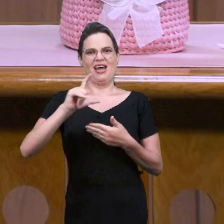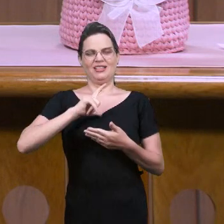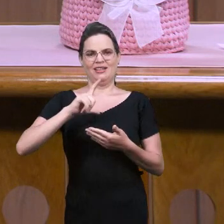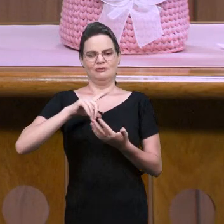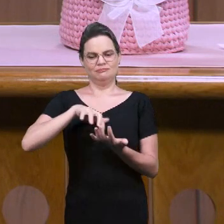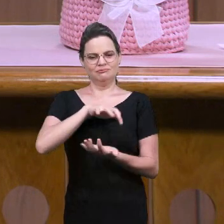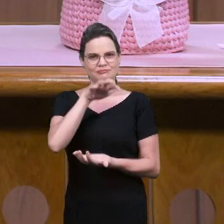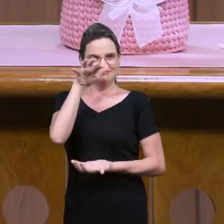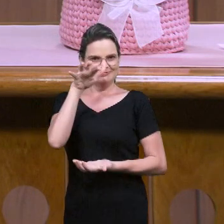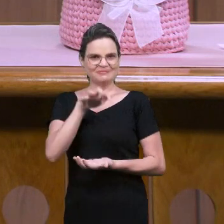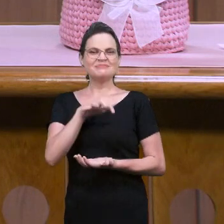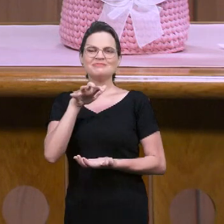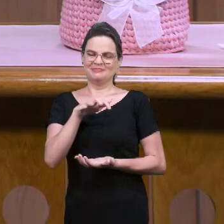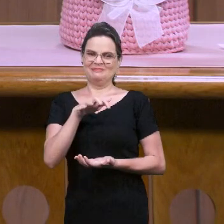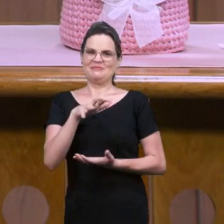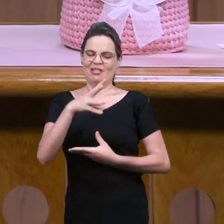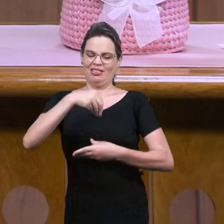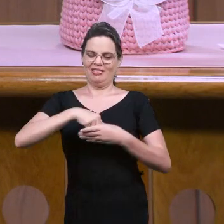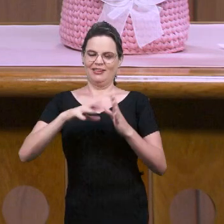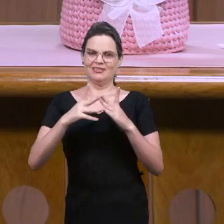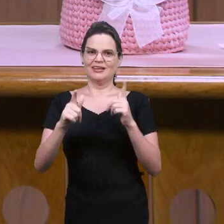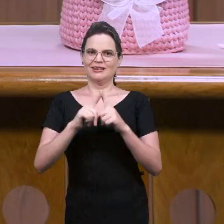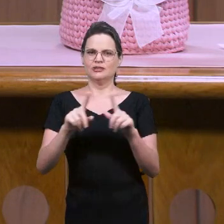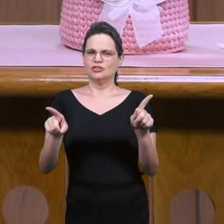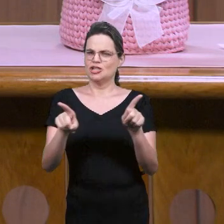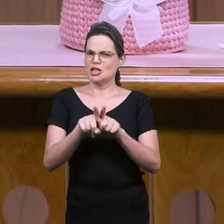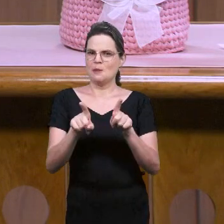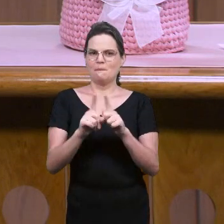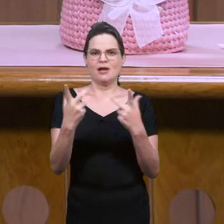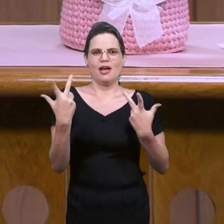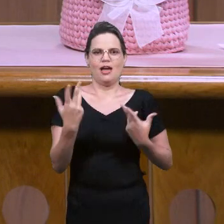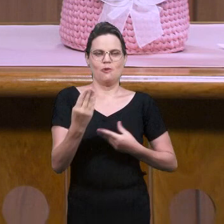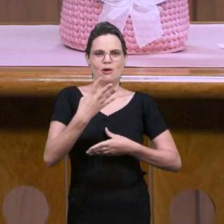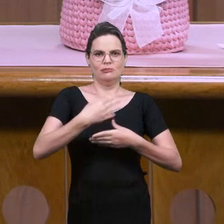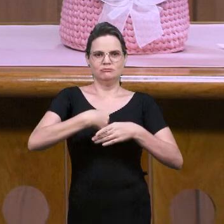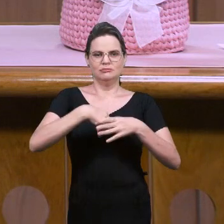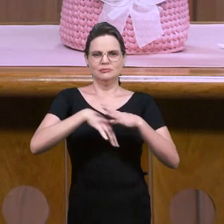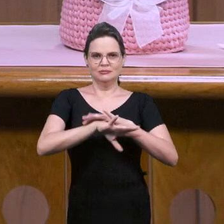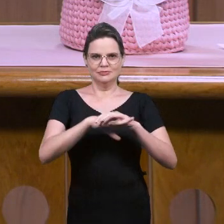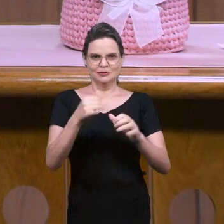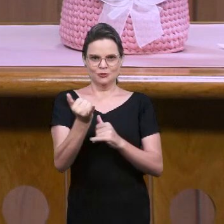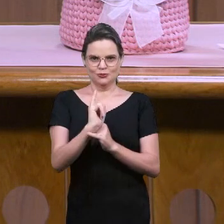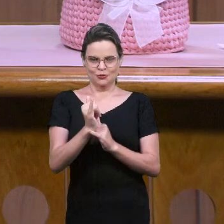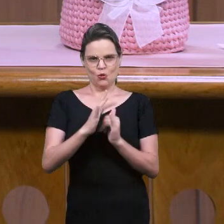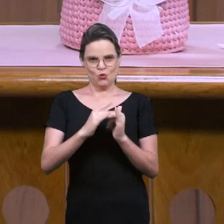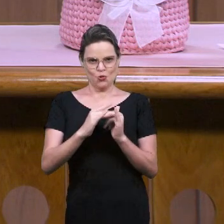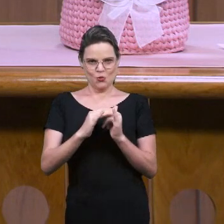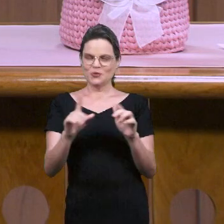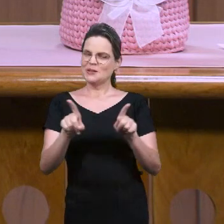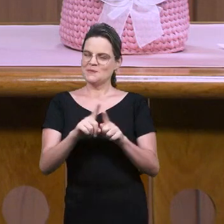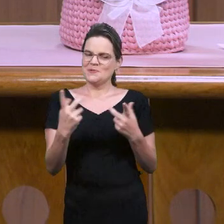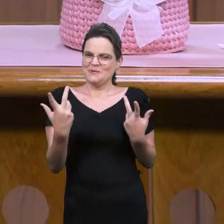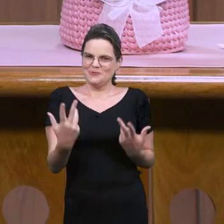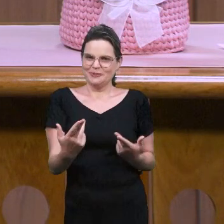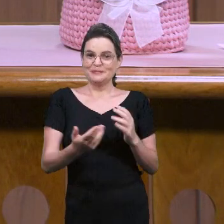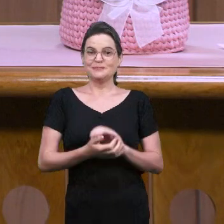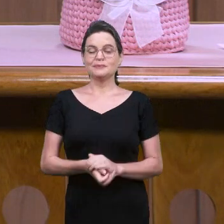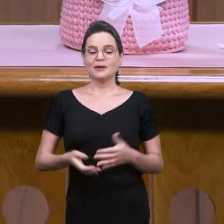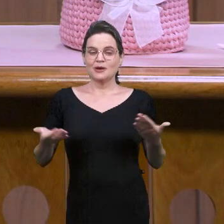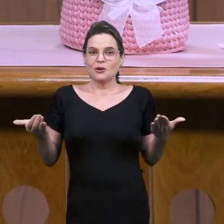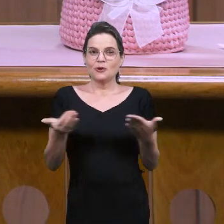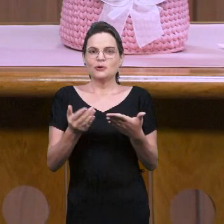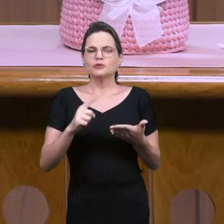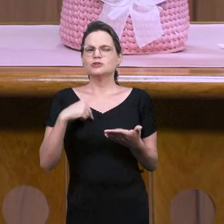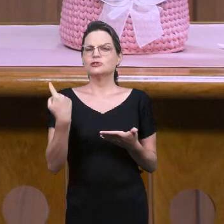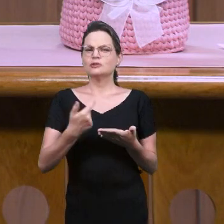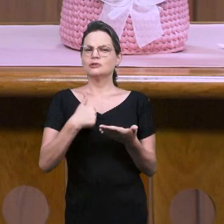sommes déjà en réseau avec notre transmission via satellite au même instant que la transmission par YouTube. Et aujourd'hui,